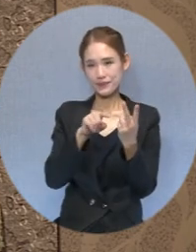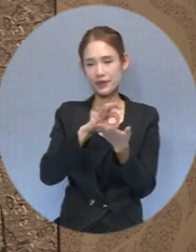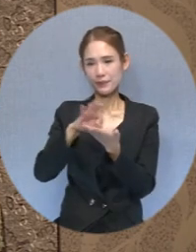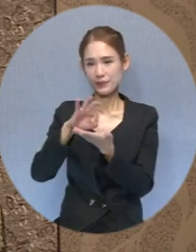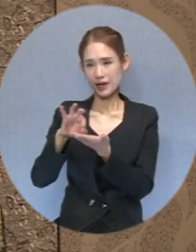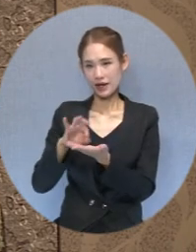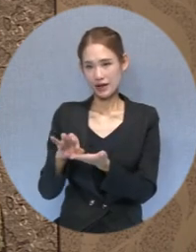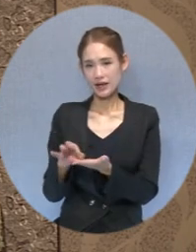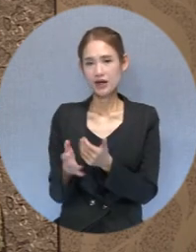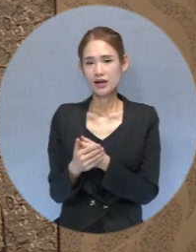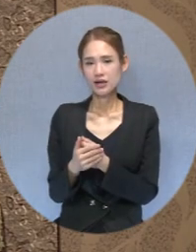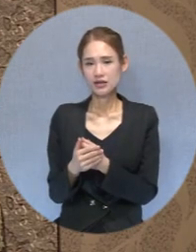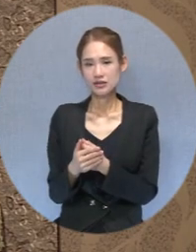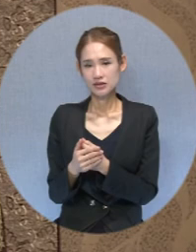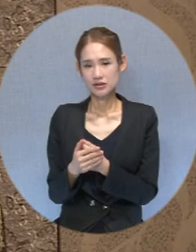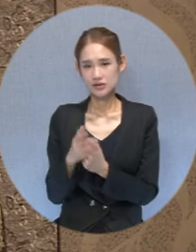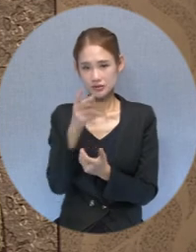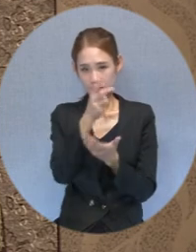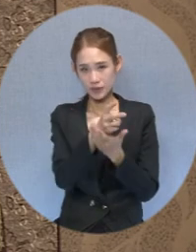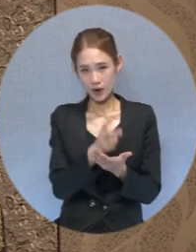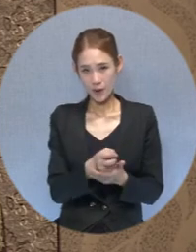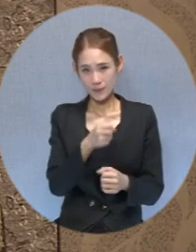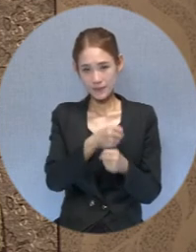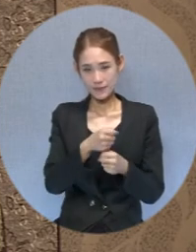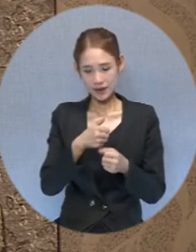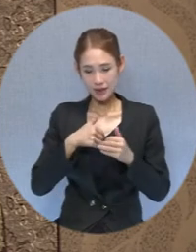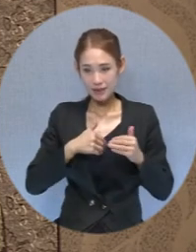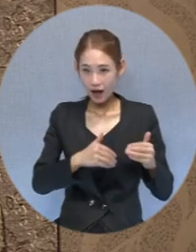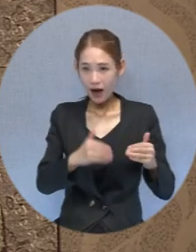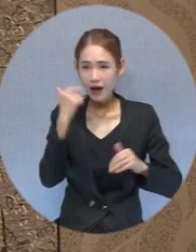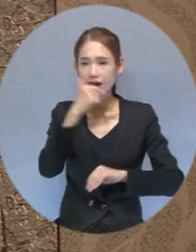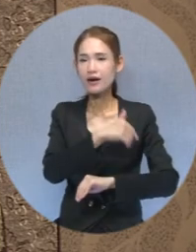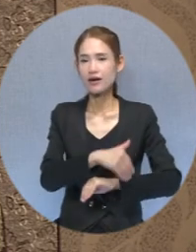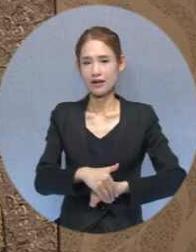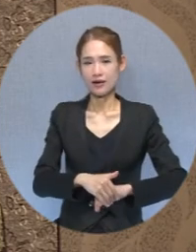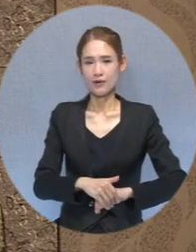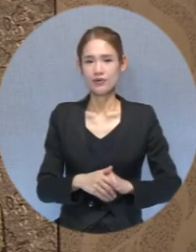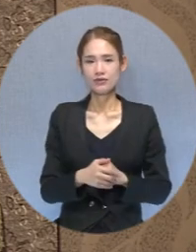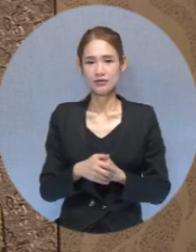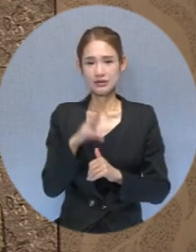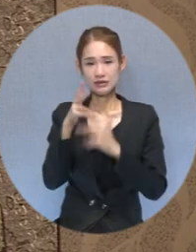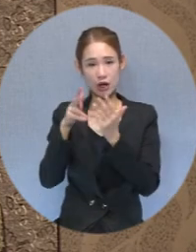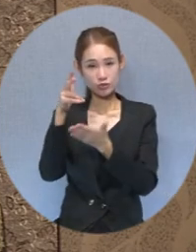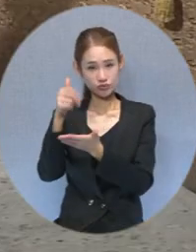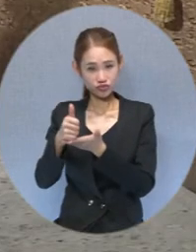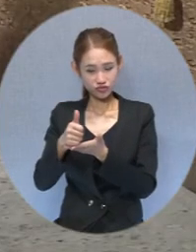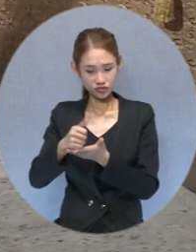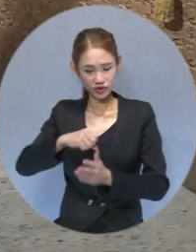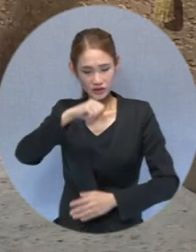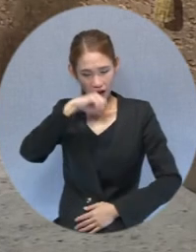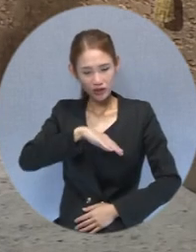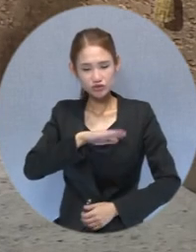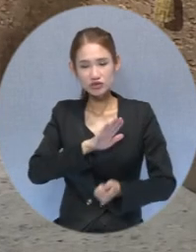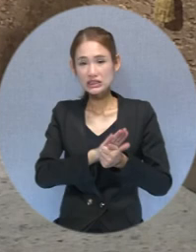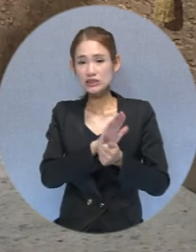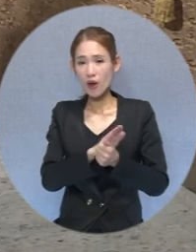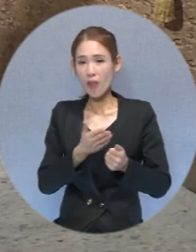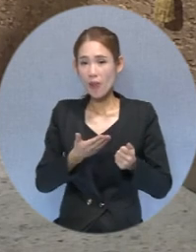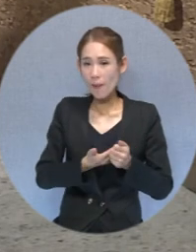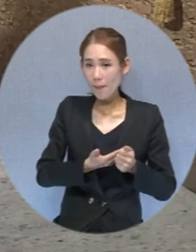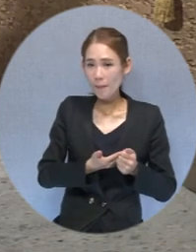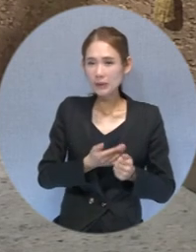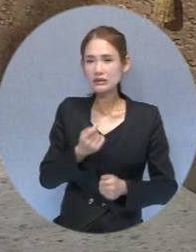해줘야죠. 네. 그걸 이제 조례들을 만들어 나갈 계획이고 사업주는 단순히 지원만 한다 그러면은